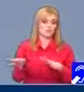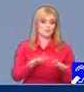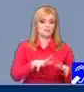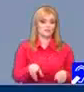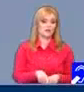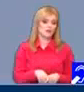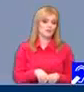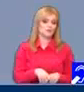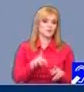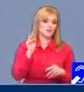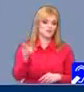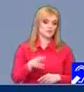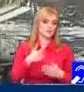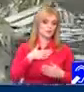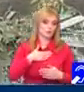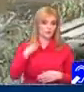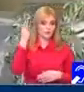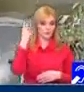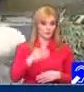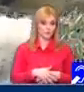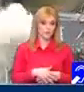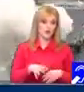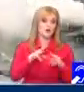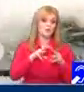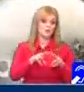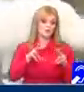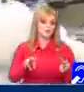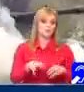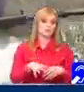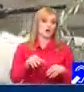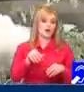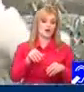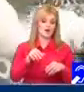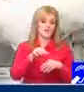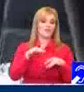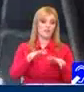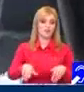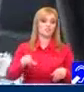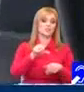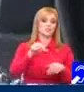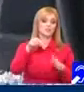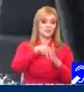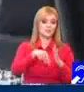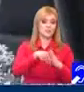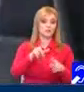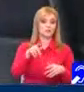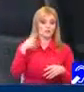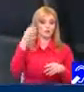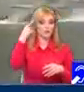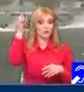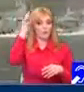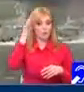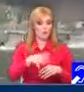directă la integritatea țării. Totodată, Ministerul Afacerilor Interne și a Integrării Europene reamintește despre acordul Federației Ruse